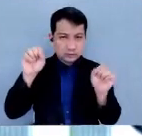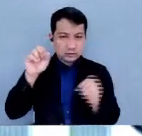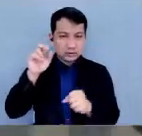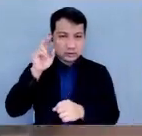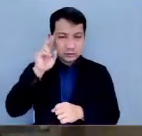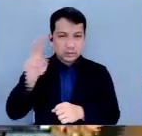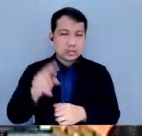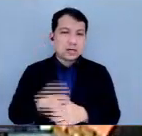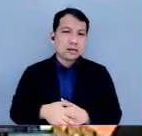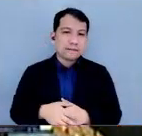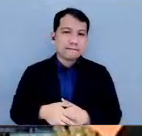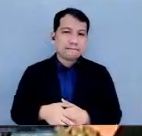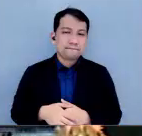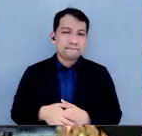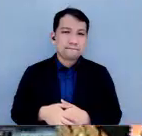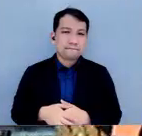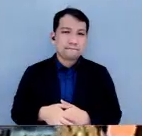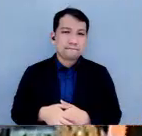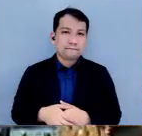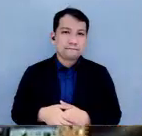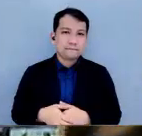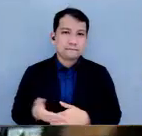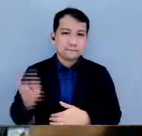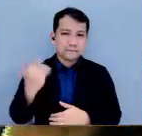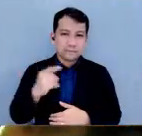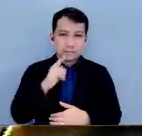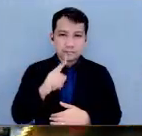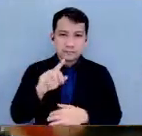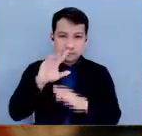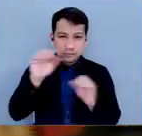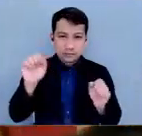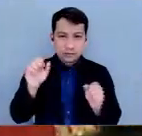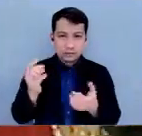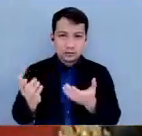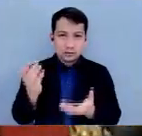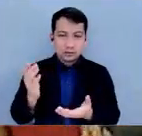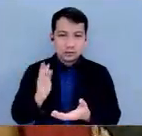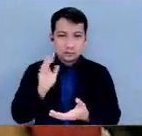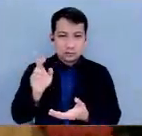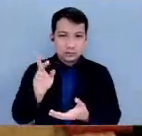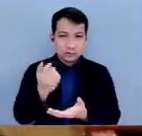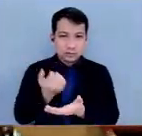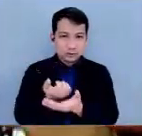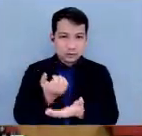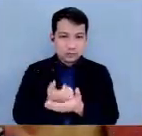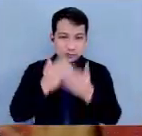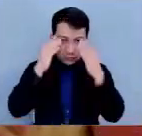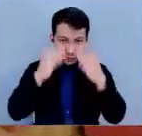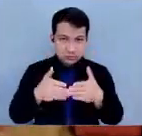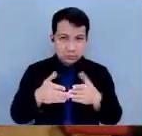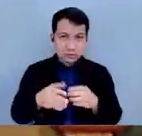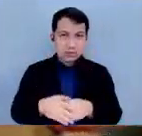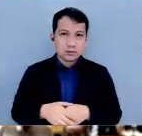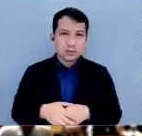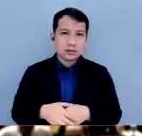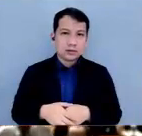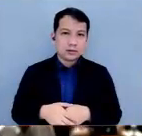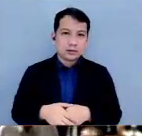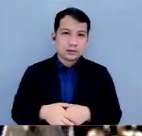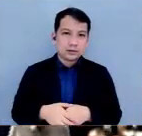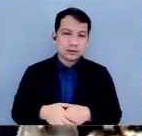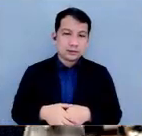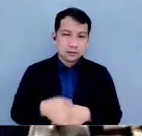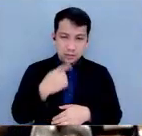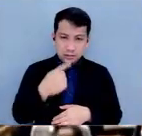support him. Giit ng dating Pangulo, wala nang problema sa kanya kung economic provisions lang ang babaguhin sa saligang batas.